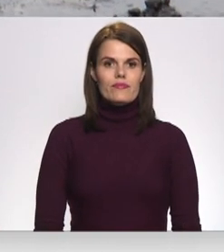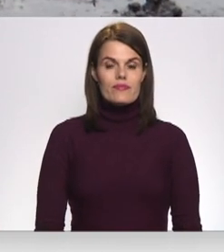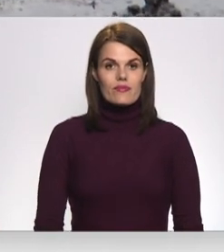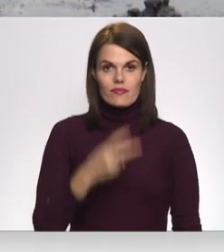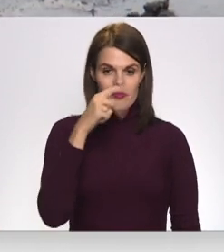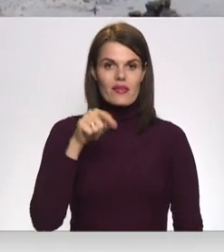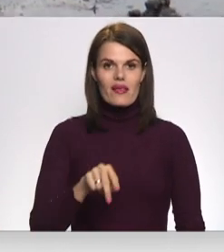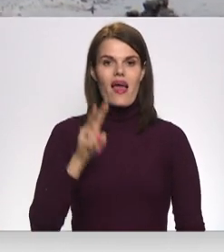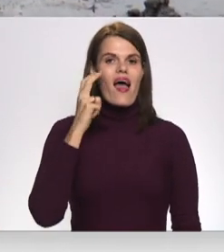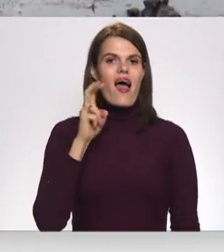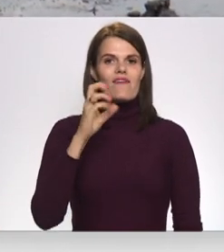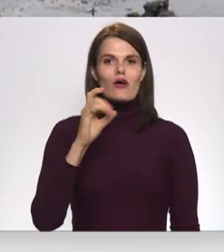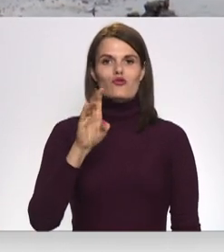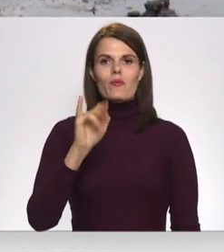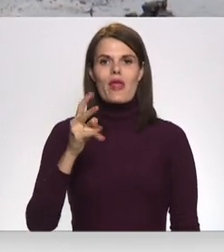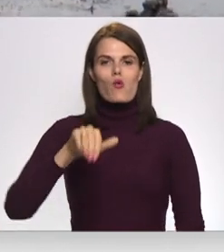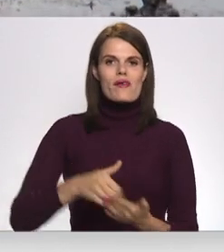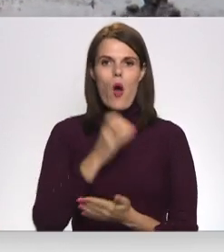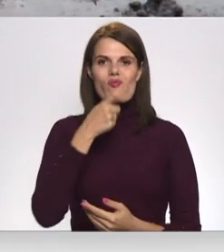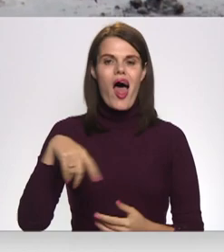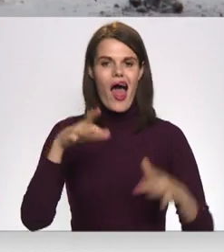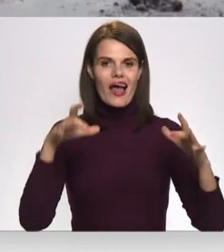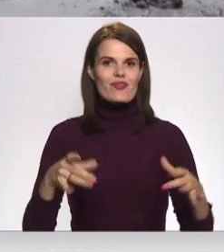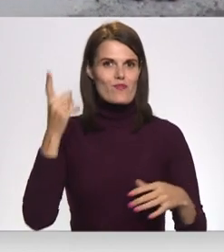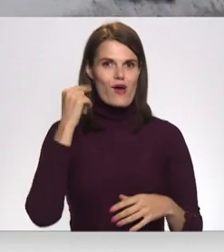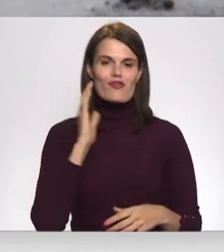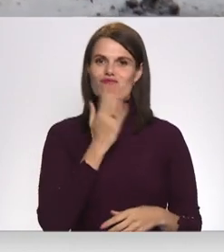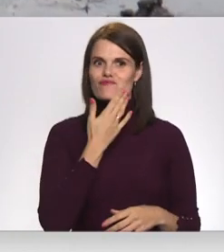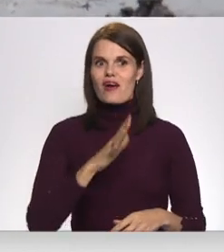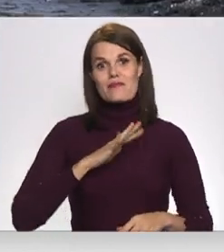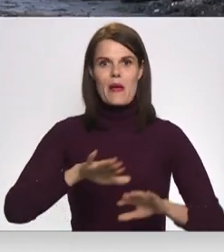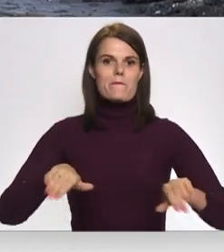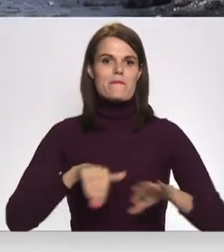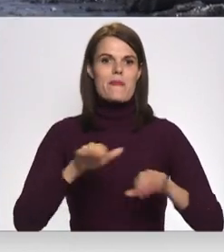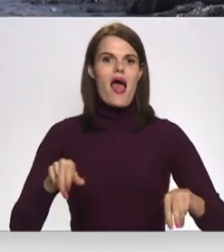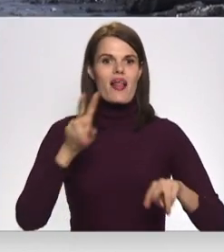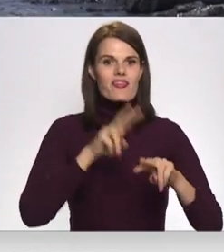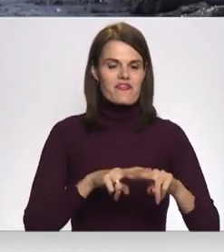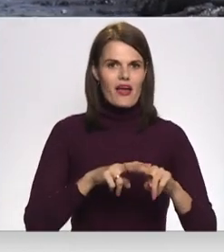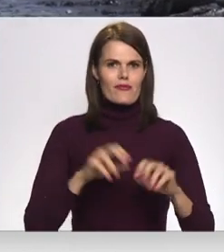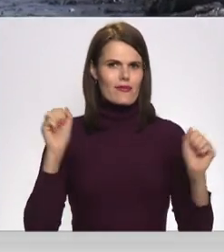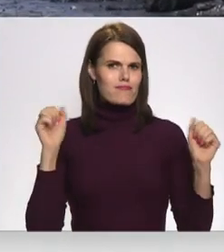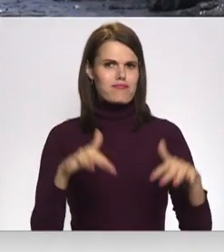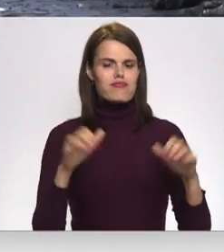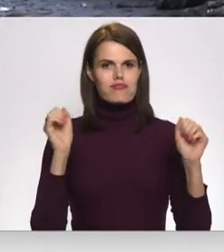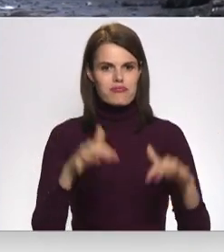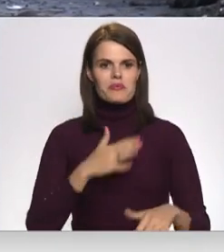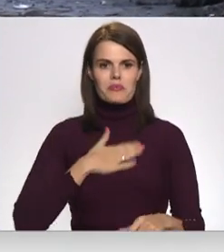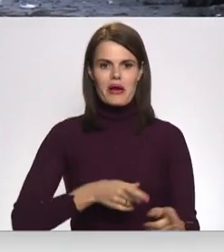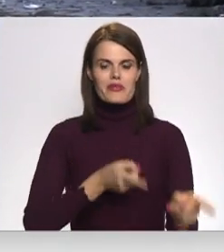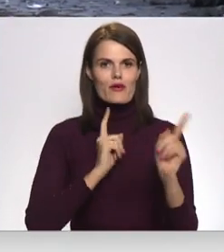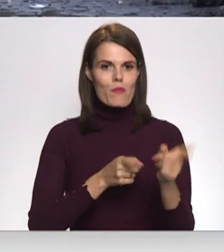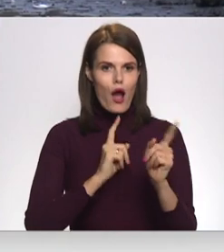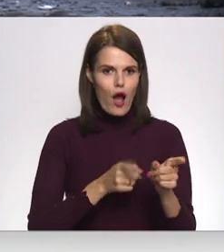Šis ir vecumnieku Jaunais ezers, kas pagājušajā vasarā vēl bija peldvieta un iecienīta makšķerēšanas